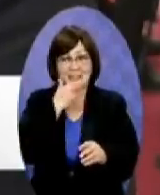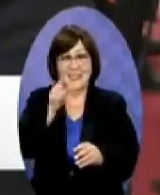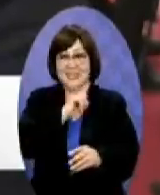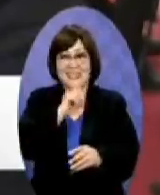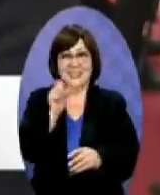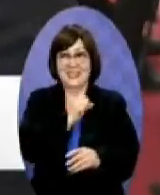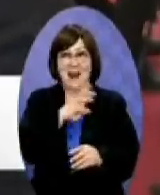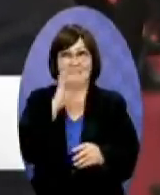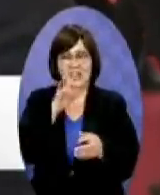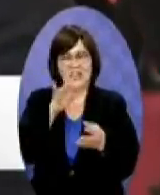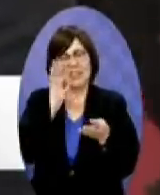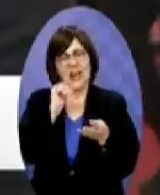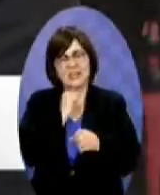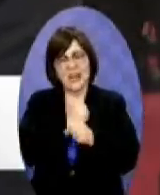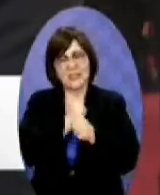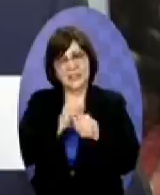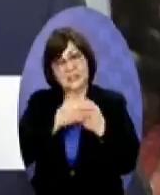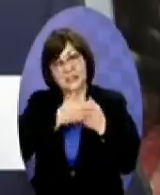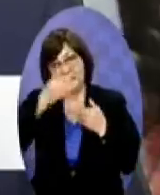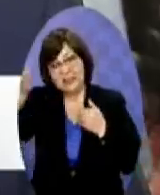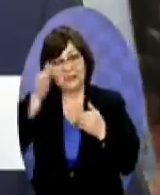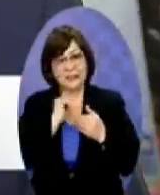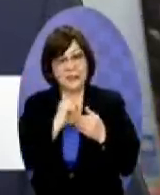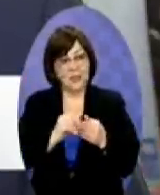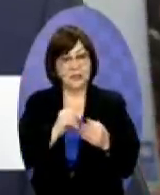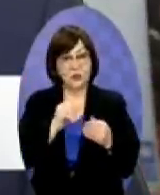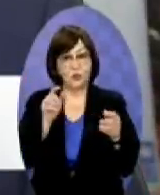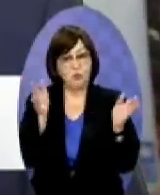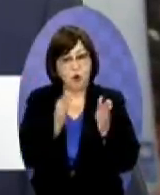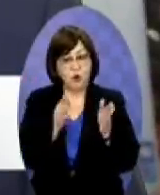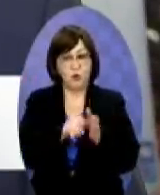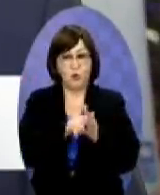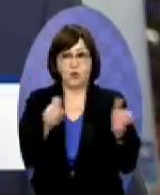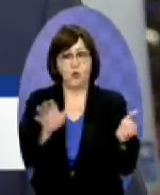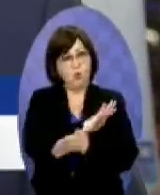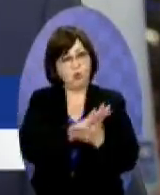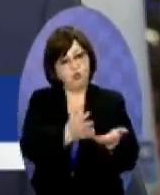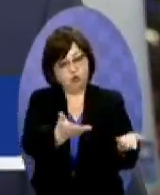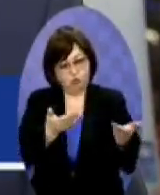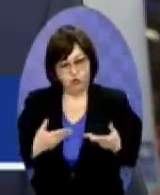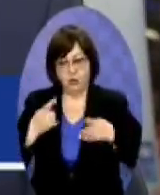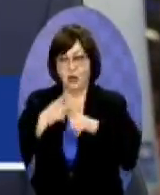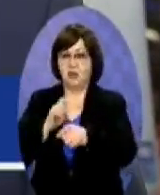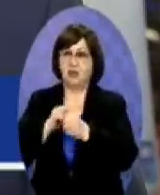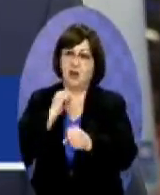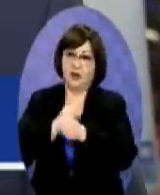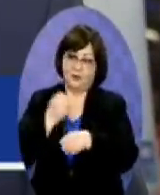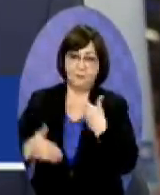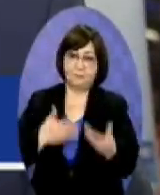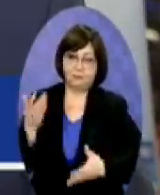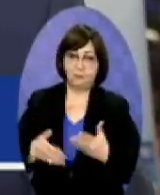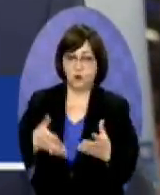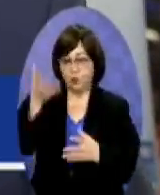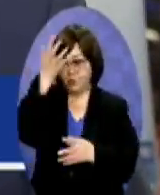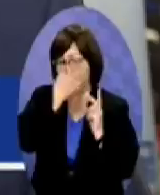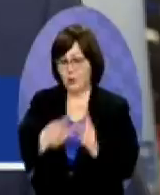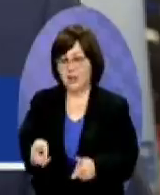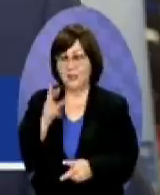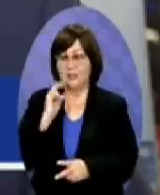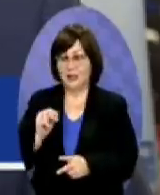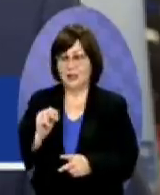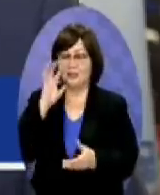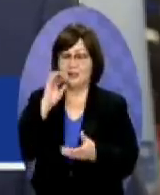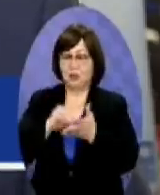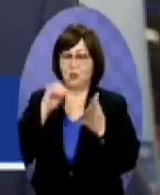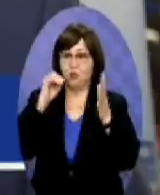богино хугацаанд бидний гар дээр ирэх шаардлагатай байж байна. Төрийн албаны төрийн үйлчилгээний одоо чанар стандартад хүртээ хэмжээнд бүр илүү байхс гарах